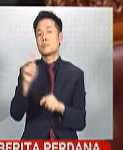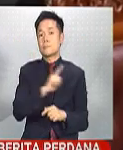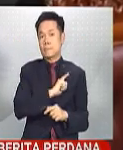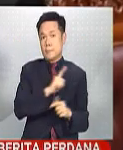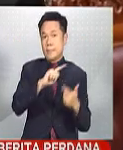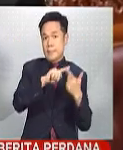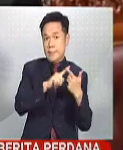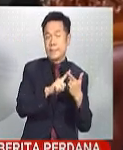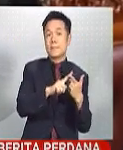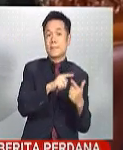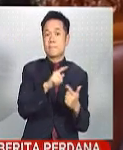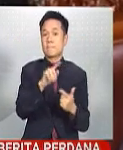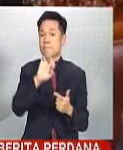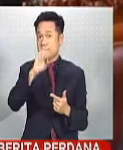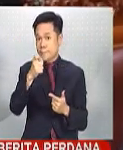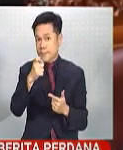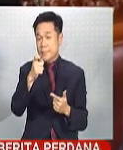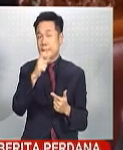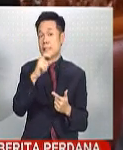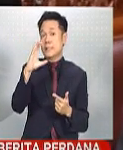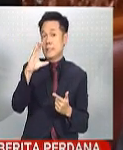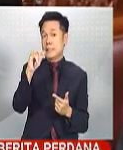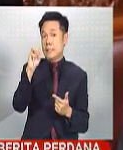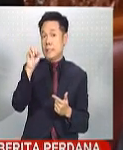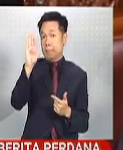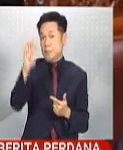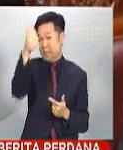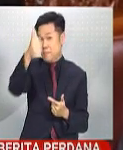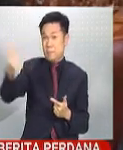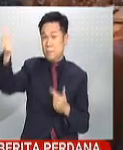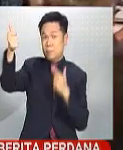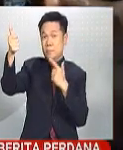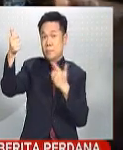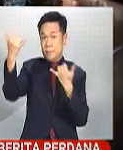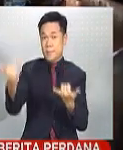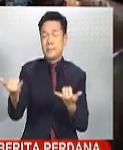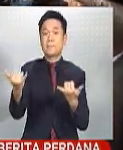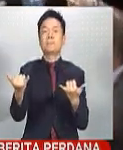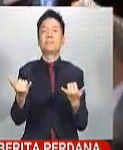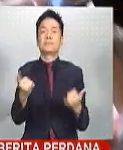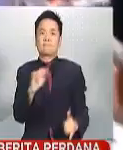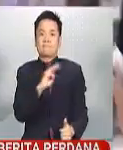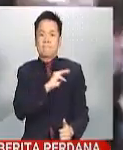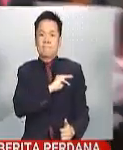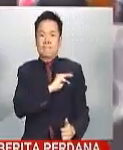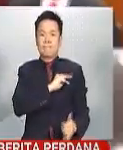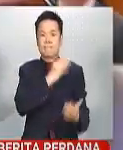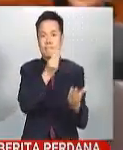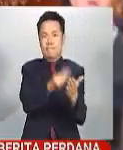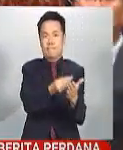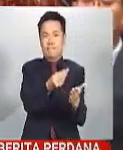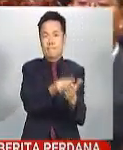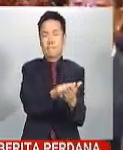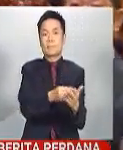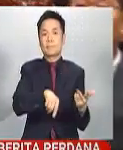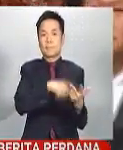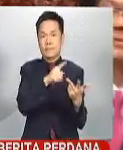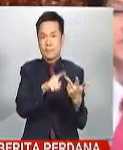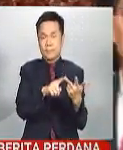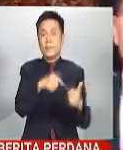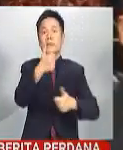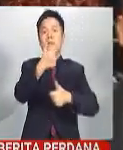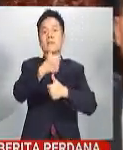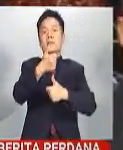Group Holdings Berhad Tengku Dato' Sri Zafrul Tengku Abdul Aziz yang menerajui Kementerian Kewangan. Turut mengangkat sumpah